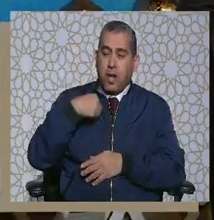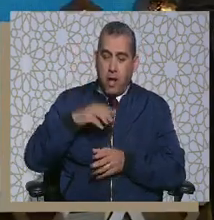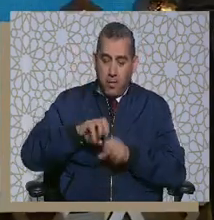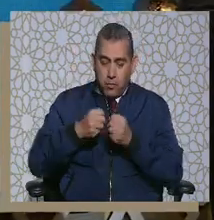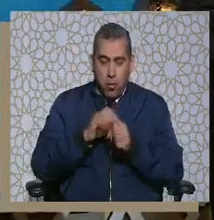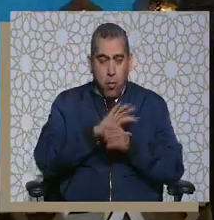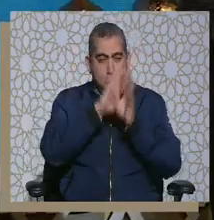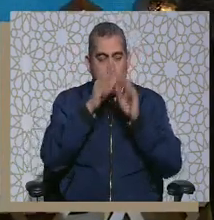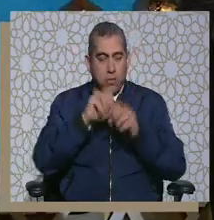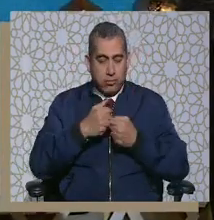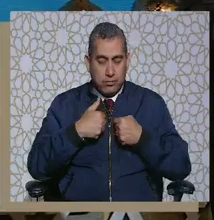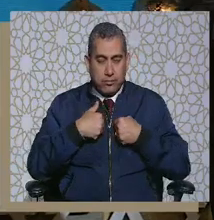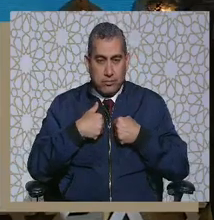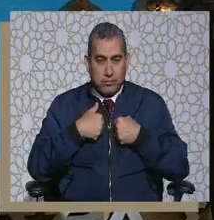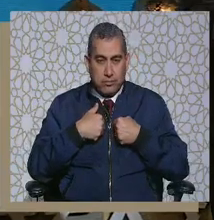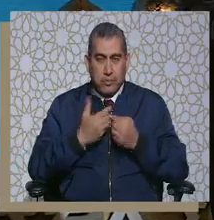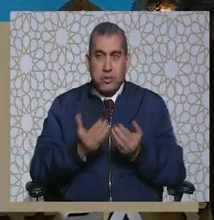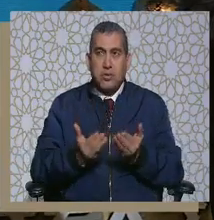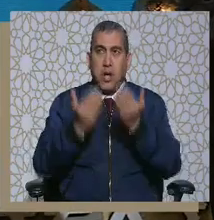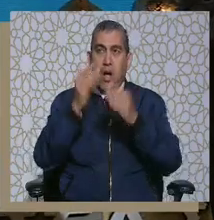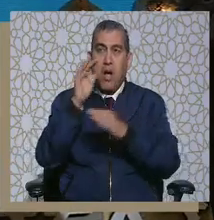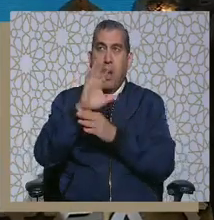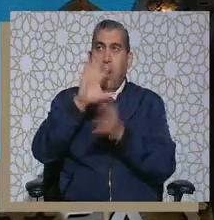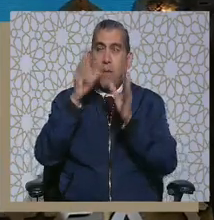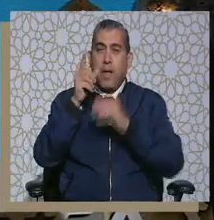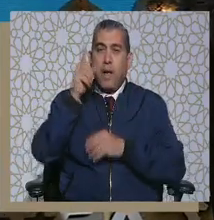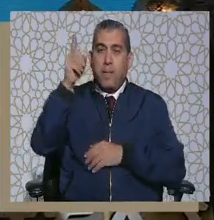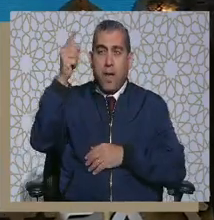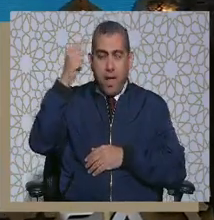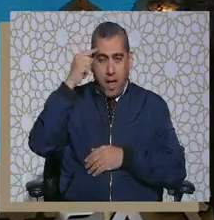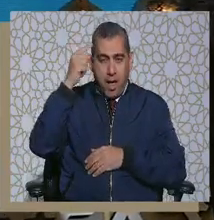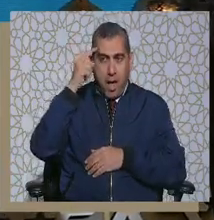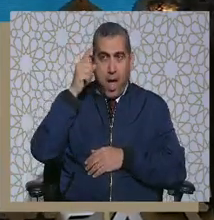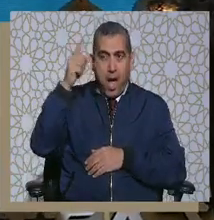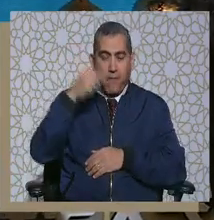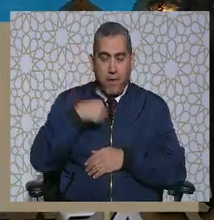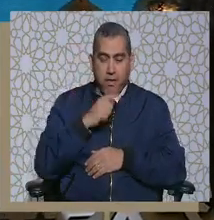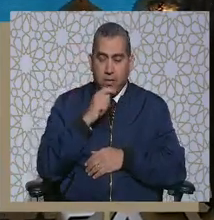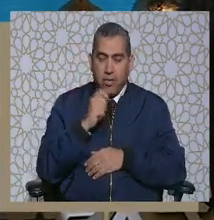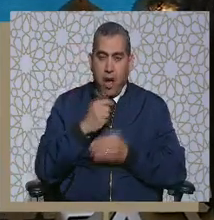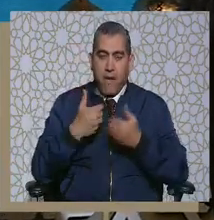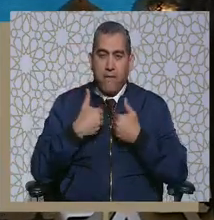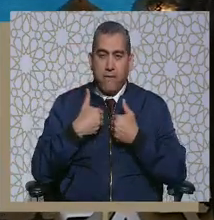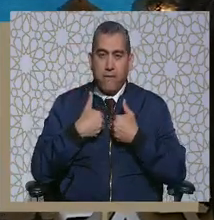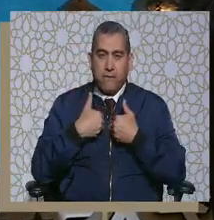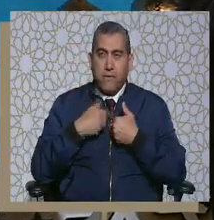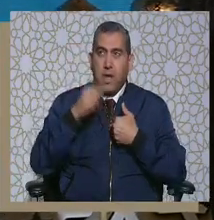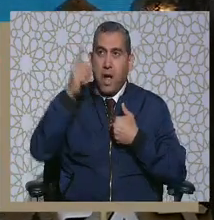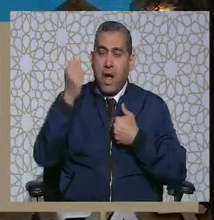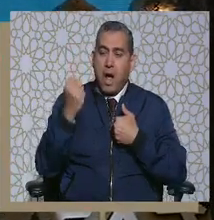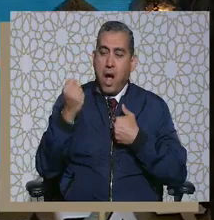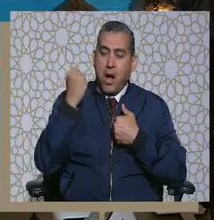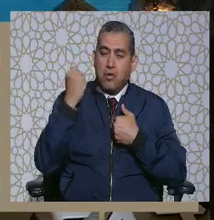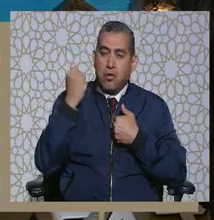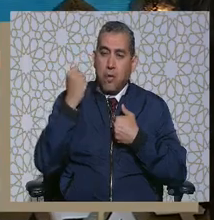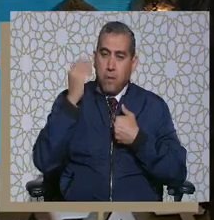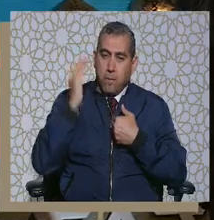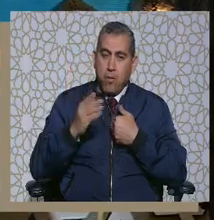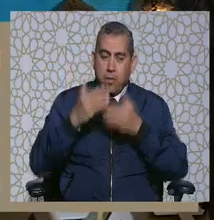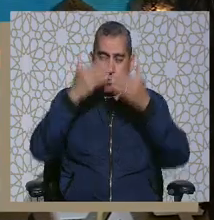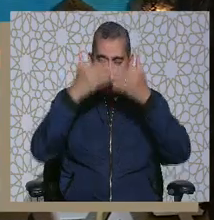شيء وانت يا مولانا تعلم ان هذا من وهمي وانت تقدر على ان تصرف